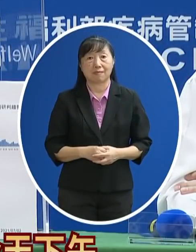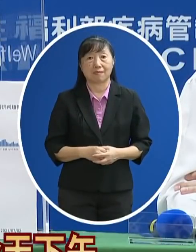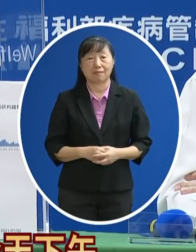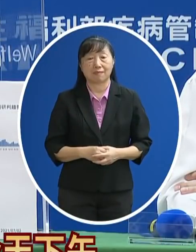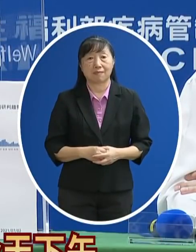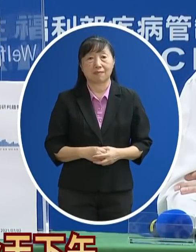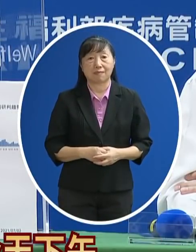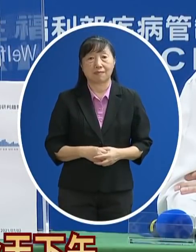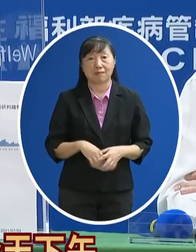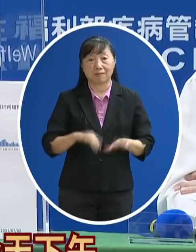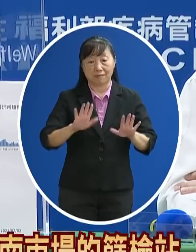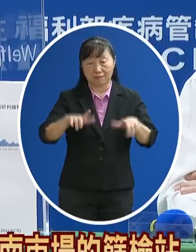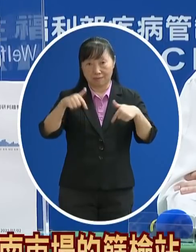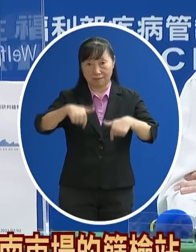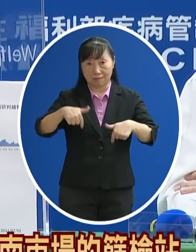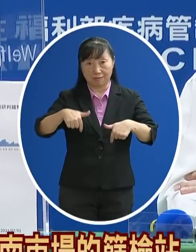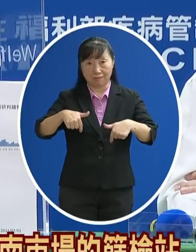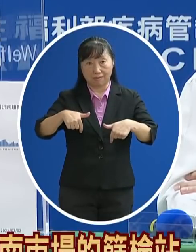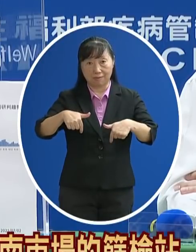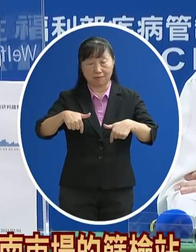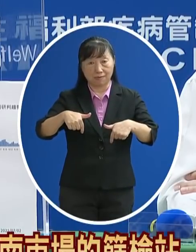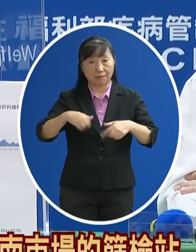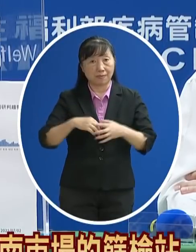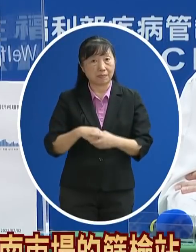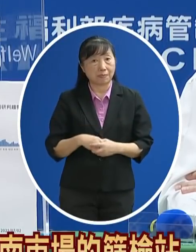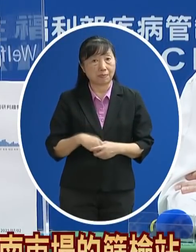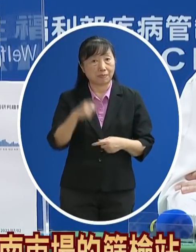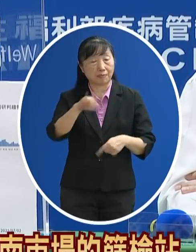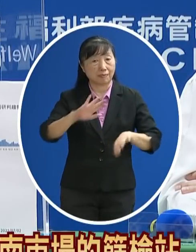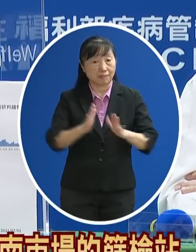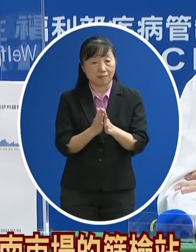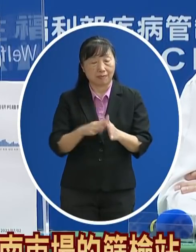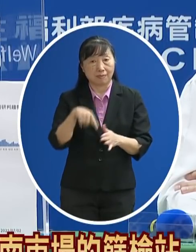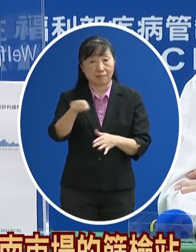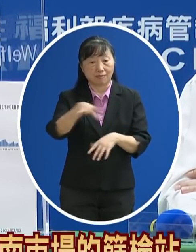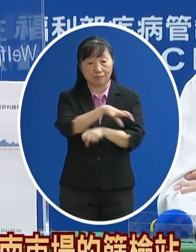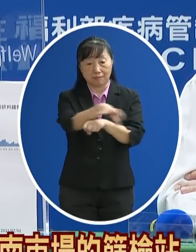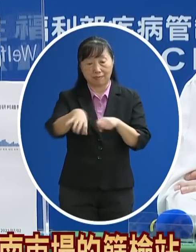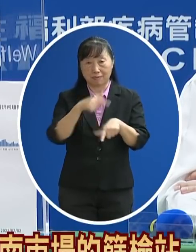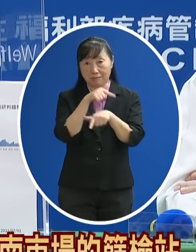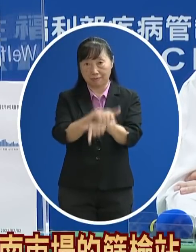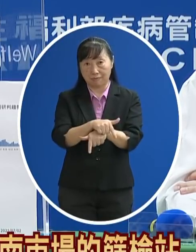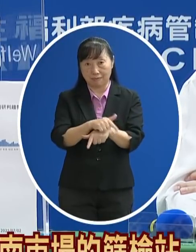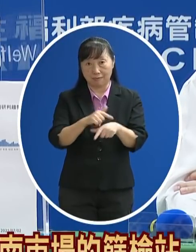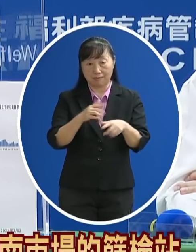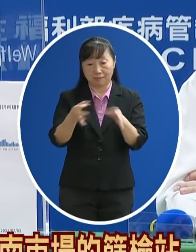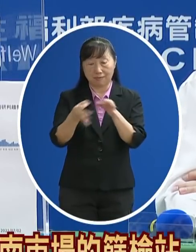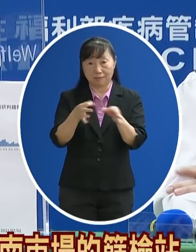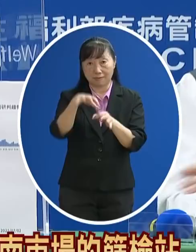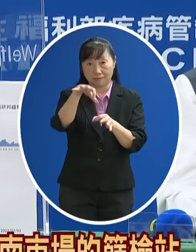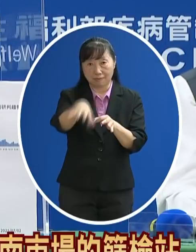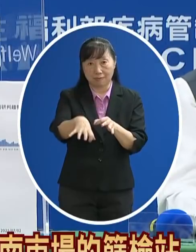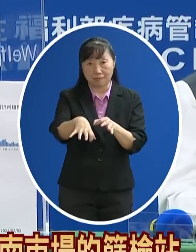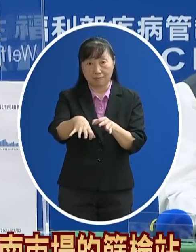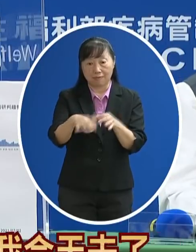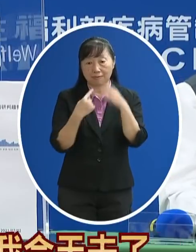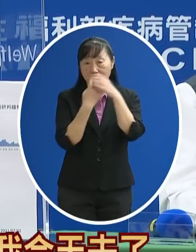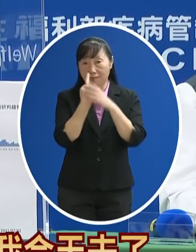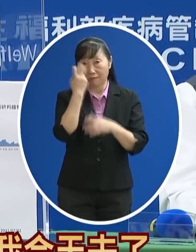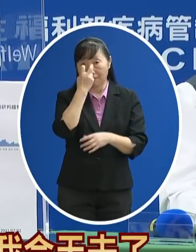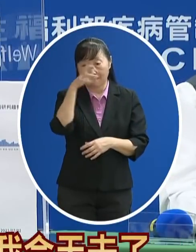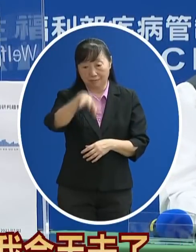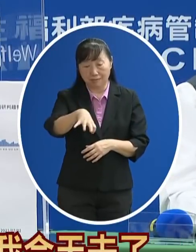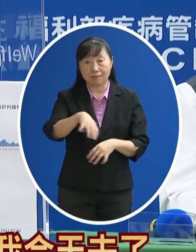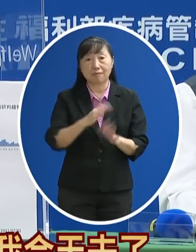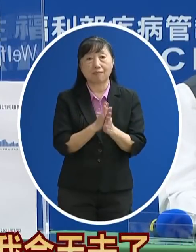在今天下午就是说今天我们就马上要设立环南市场的筛检站。因为在环南市场筛